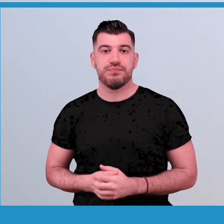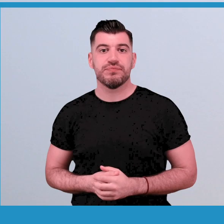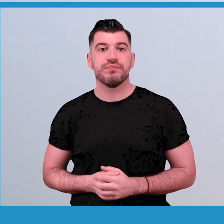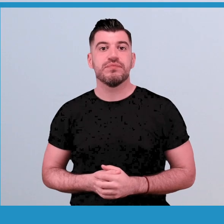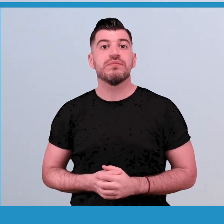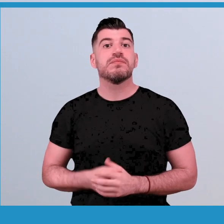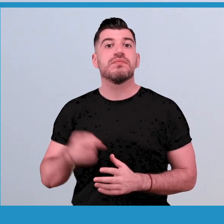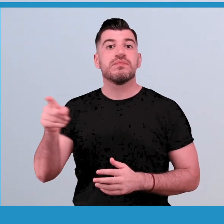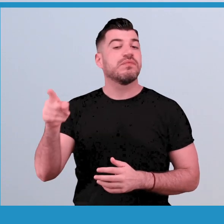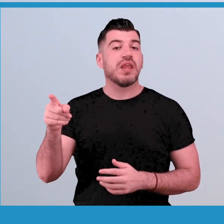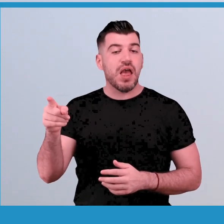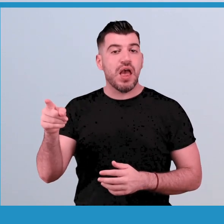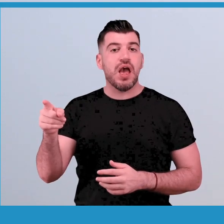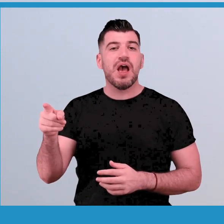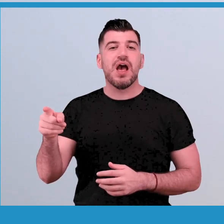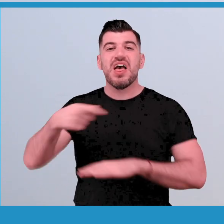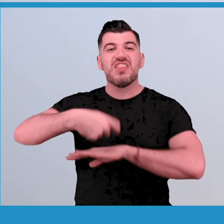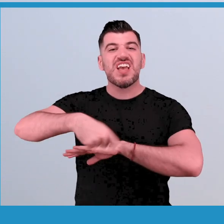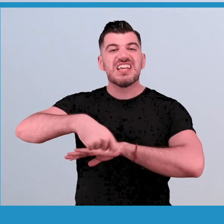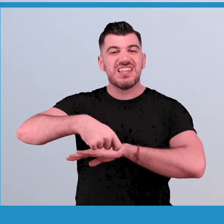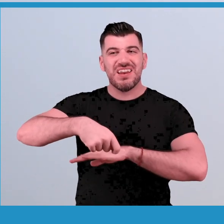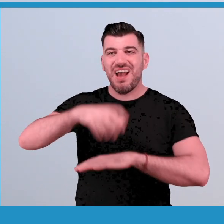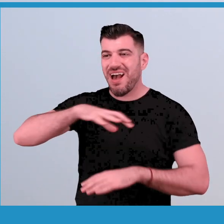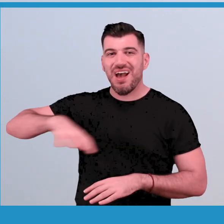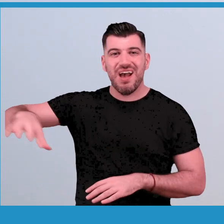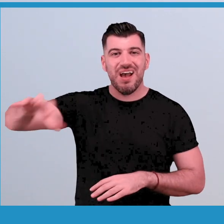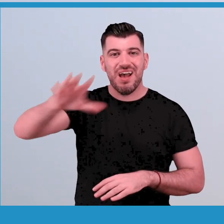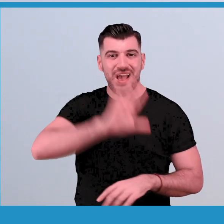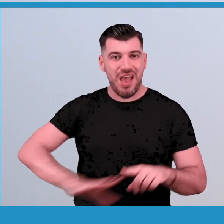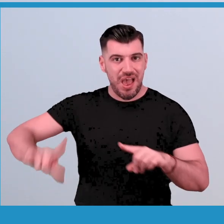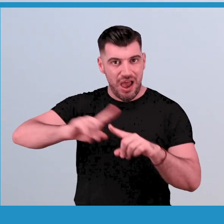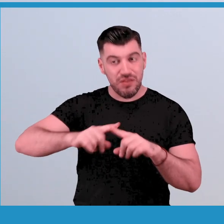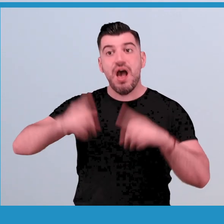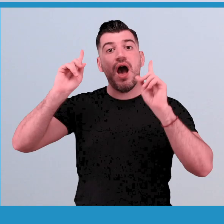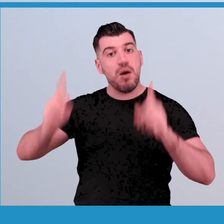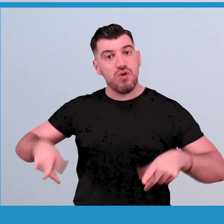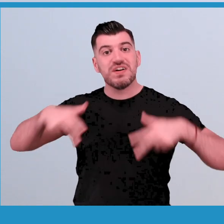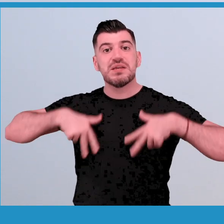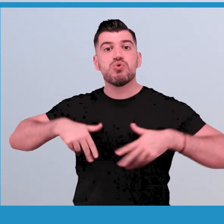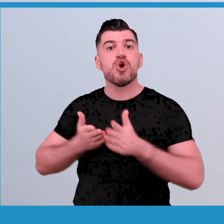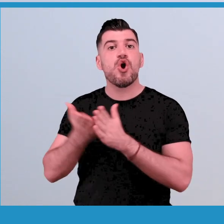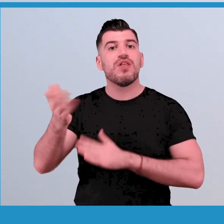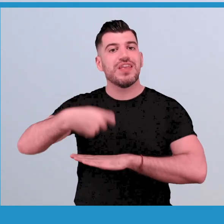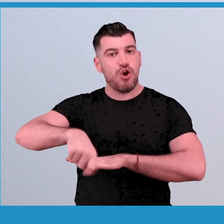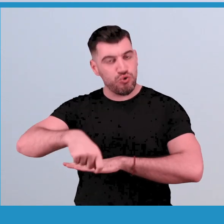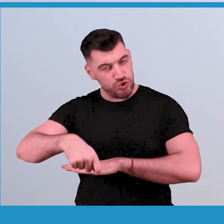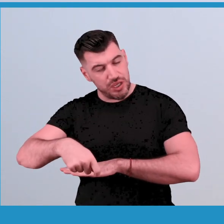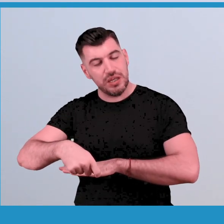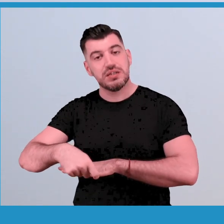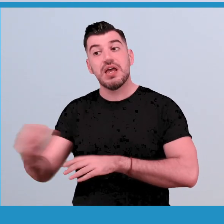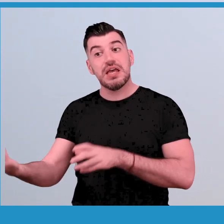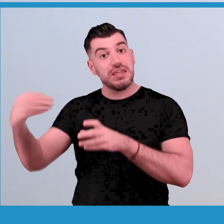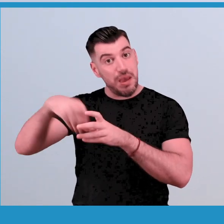εργασίας για την προσβασιμότητα στα δικαστικά κτίρια της χώρας, με απόφαση του Υπουργού Δικαιοσύνης, στην ομάδα συμμετέχει ως